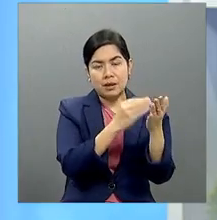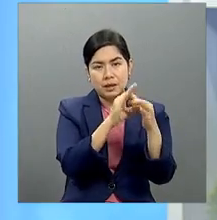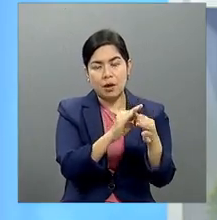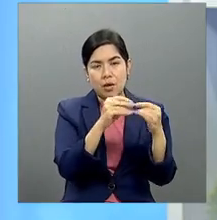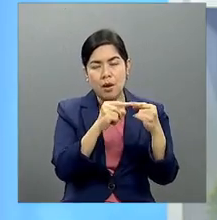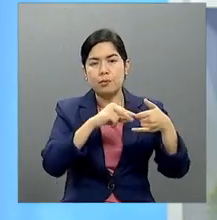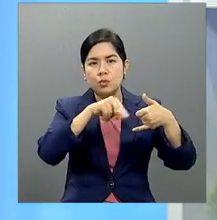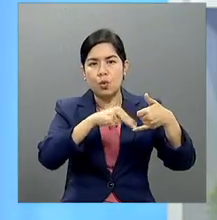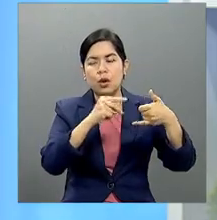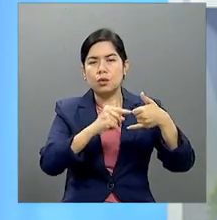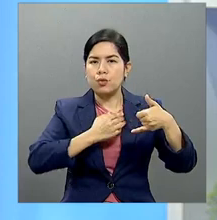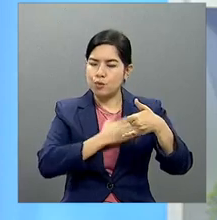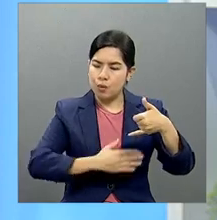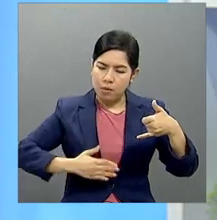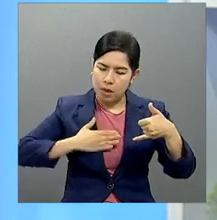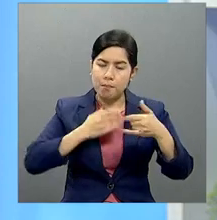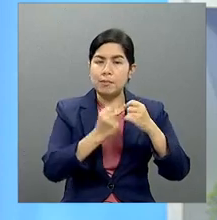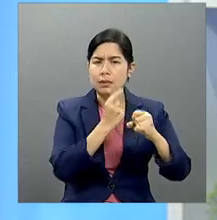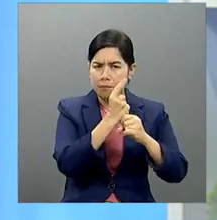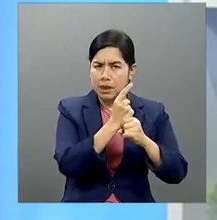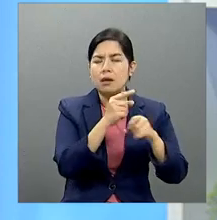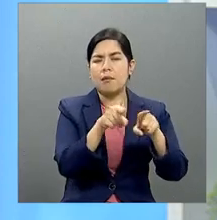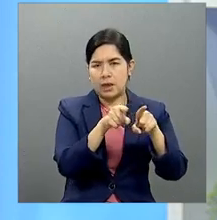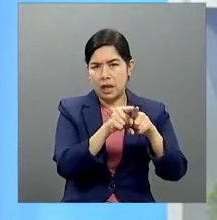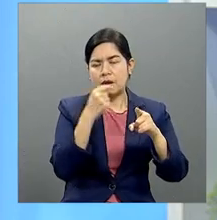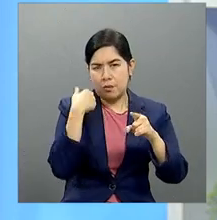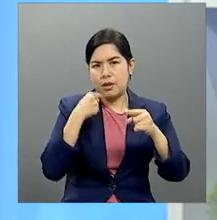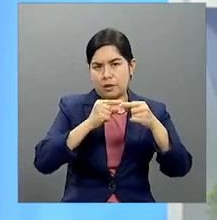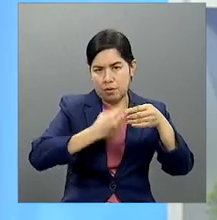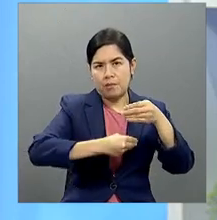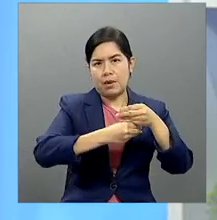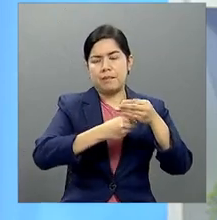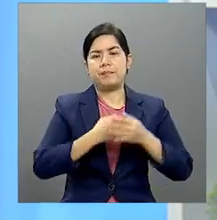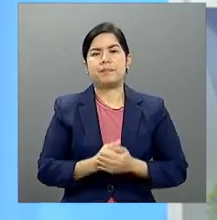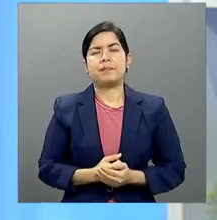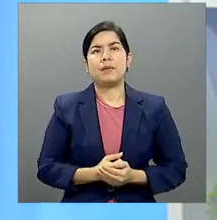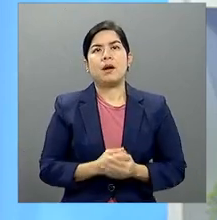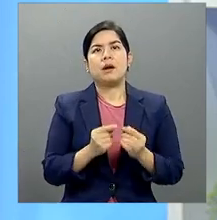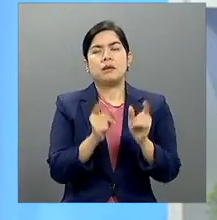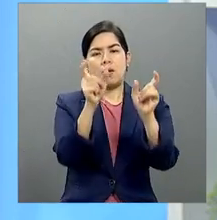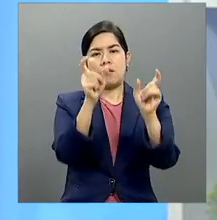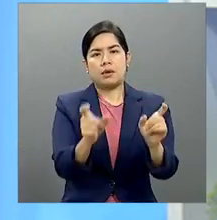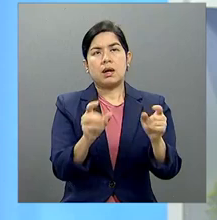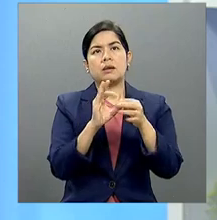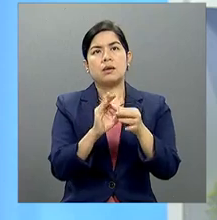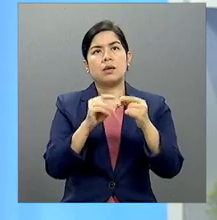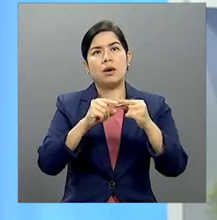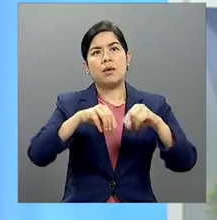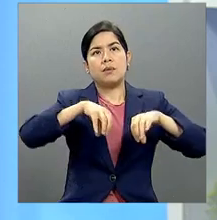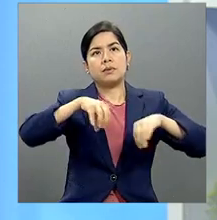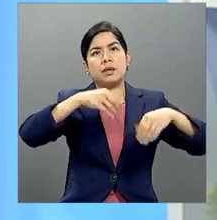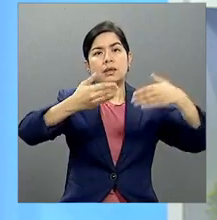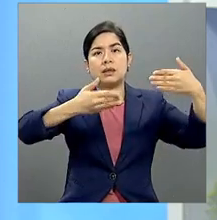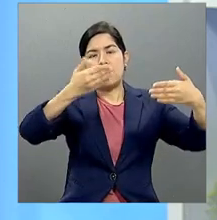ตรงนี ้ใช่ครับ เรื่องของการตรวจไตเบื้องต้นด้วย ใช่ครับ นะคะพูดถึงคำขวัญในปีนี้กันหน่อยกิจกรรมนอกจากจะเป็นในรูปแบบออนไลน์แล้วนะค